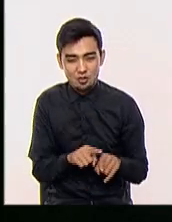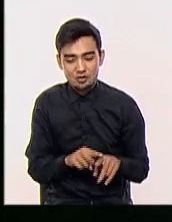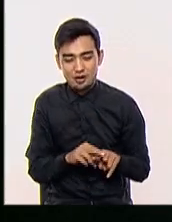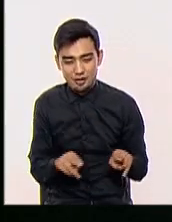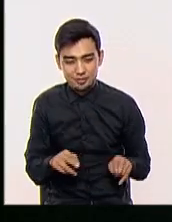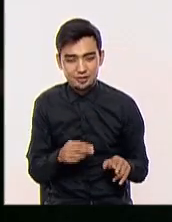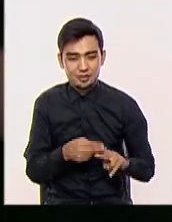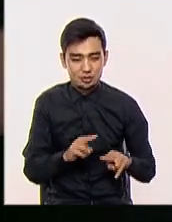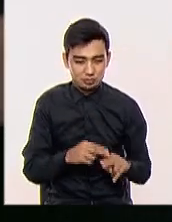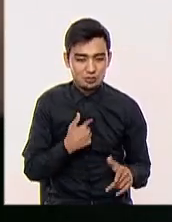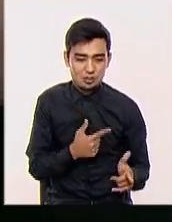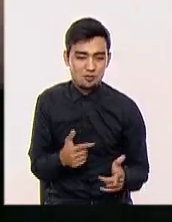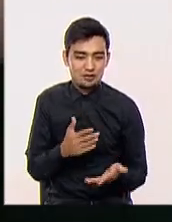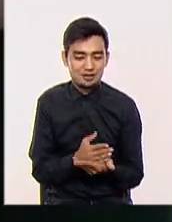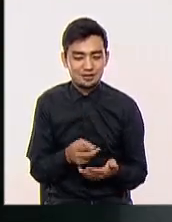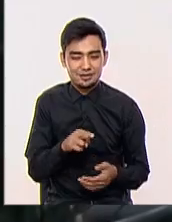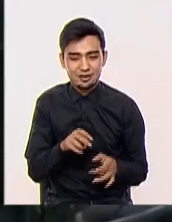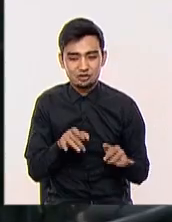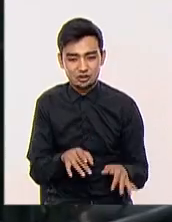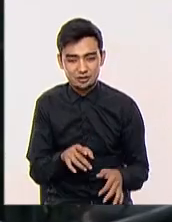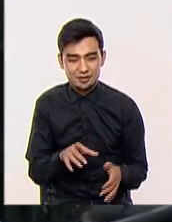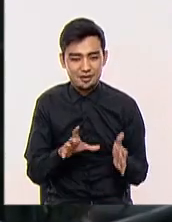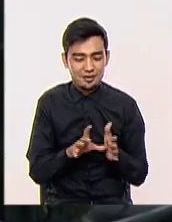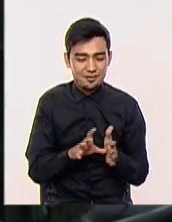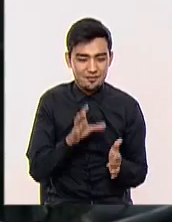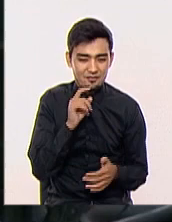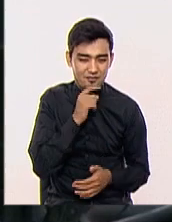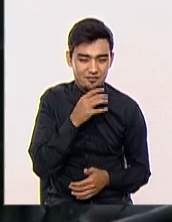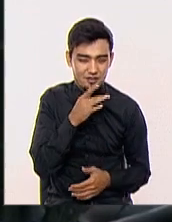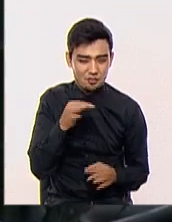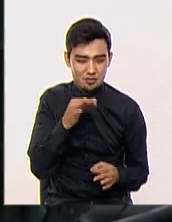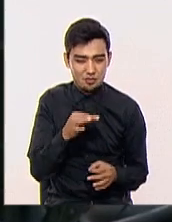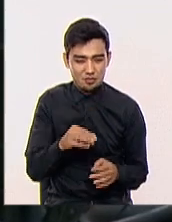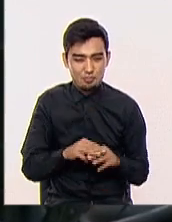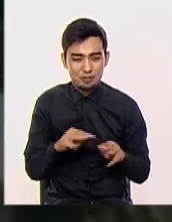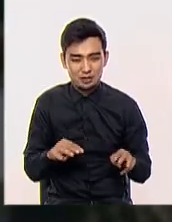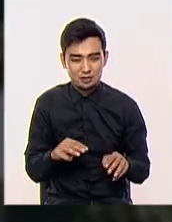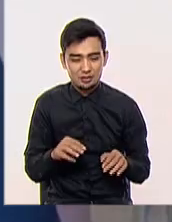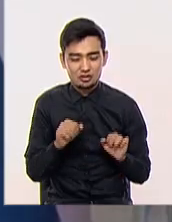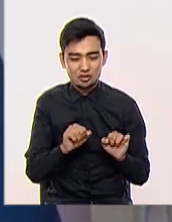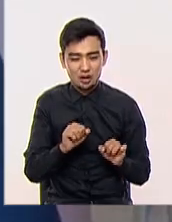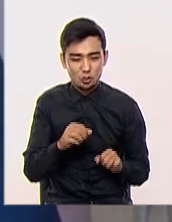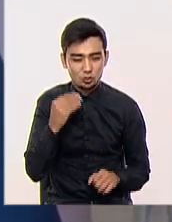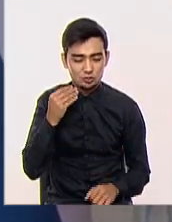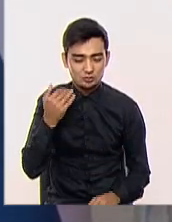стороны готовы применить и для решения энергетического кризиса, добавили в Минобороны Турции.